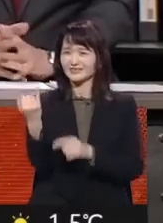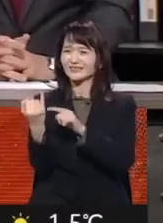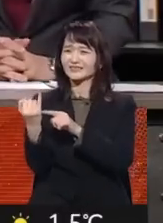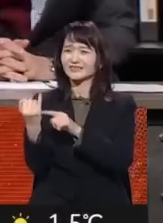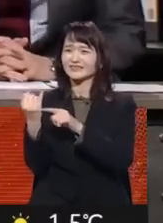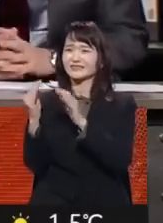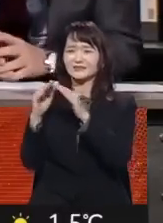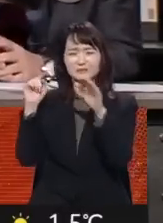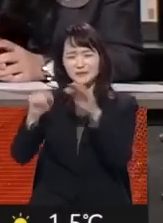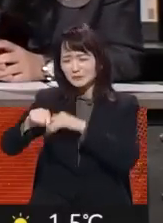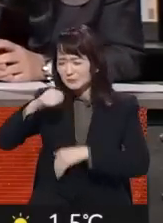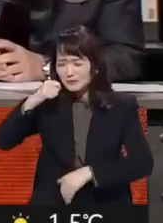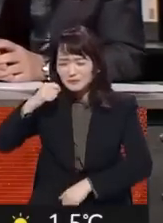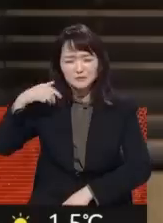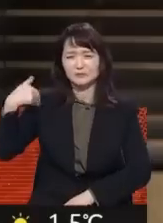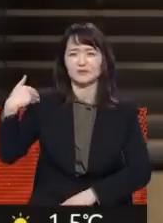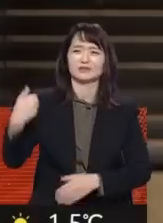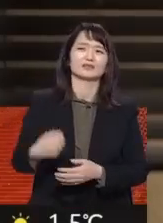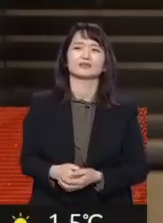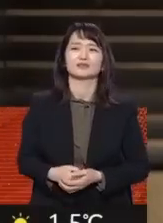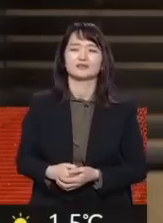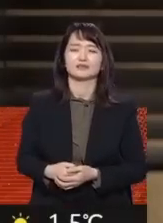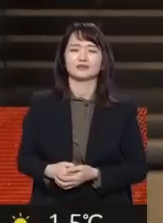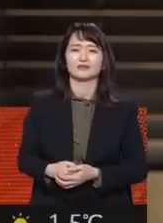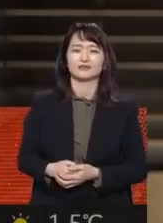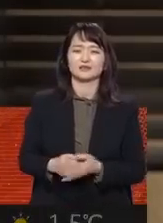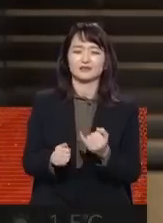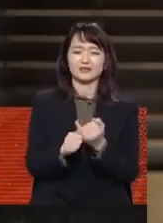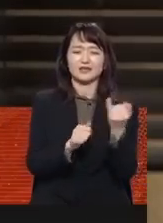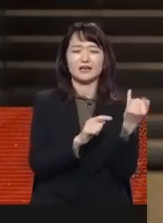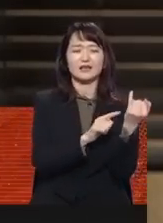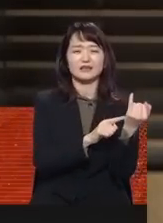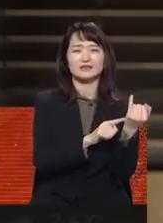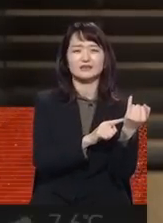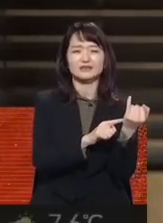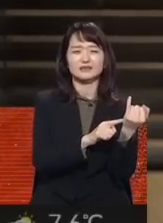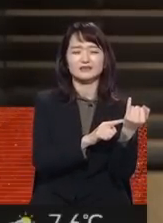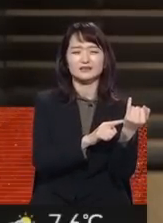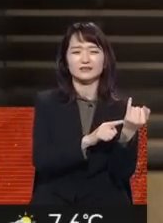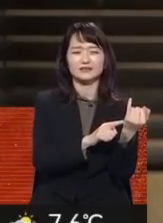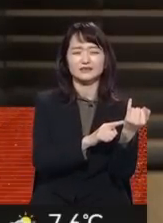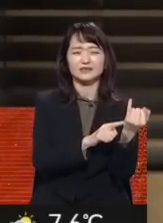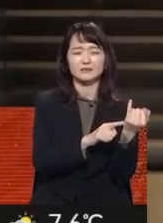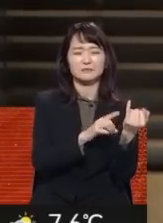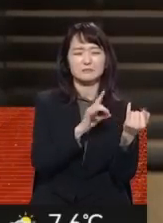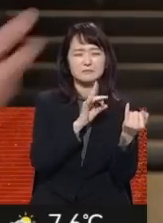모르겠지만이 정도 되면 일방적 사랑이고요 일방적 사랑하고 스토킹입니다 저희는